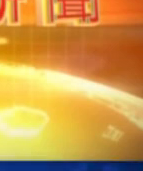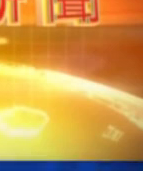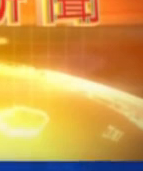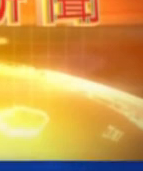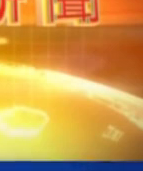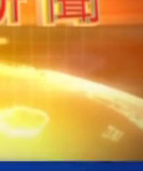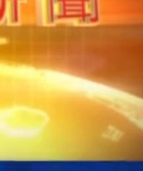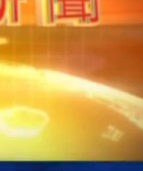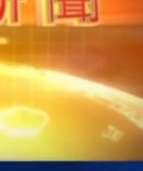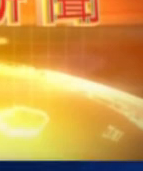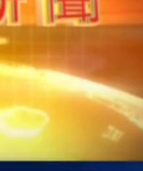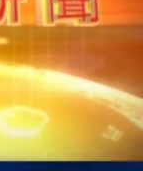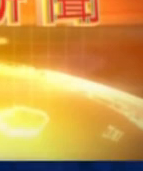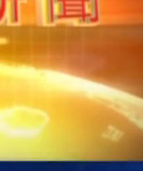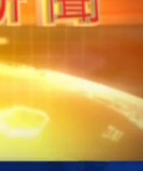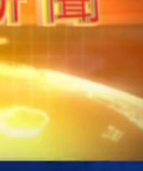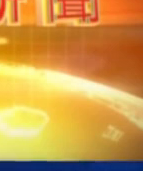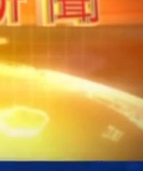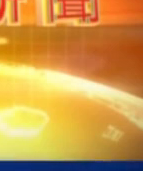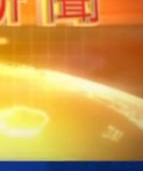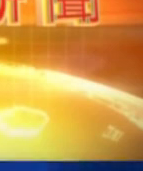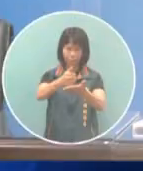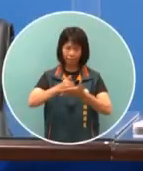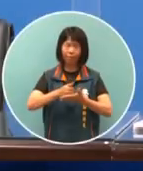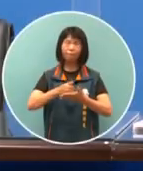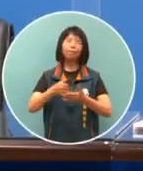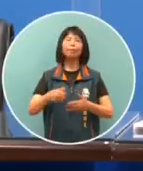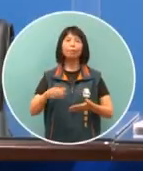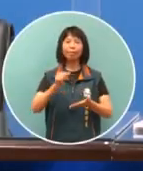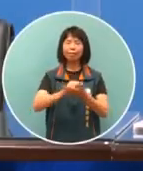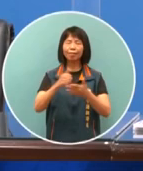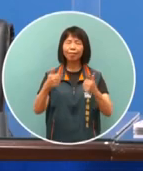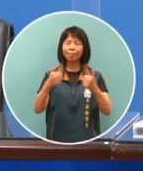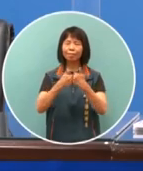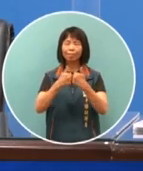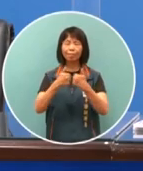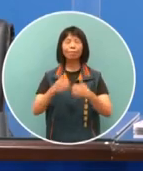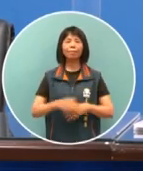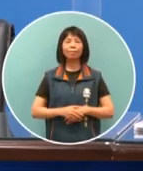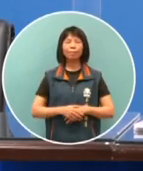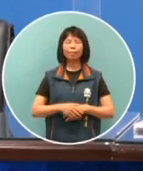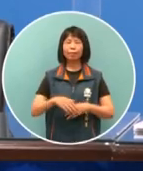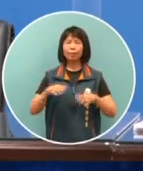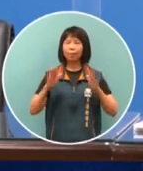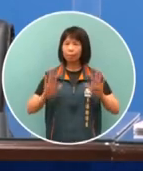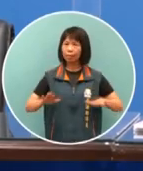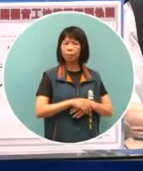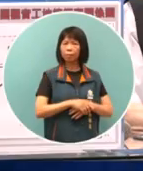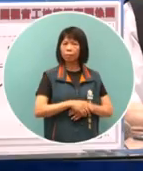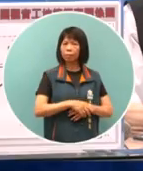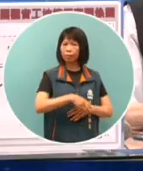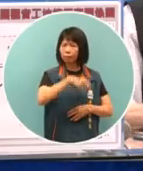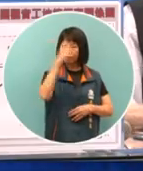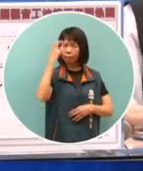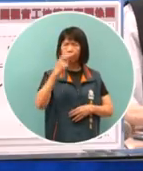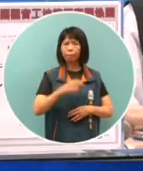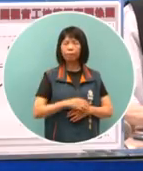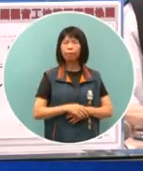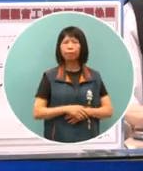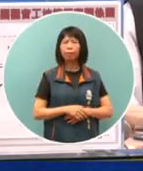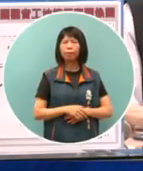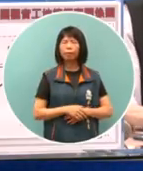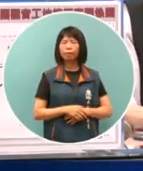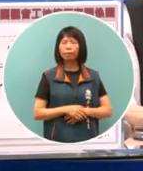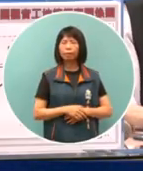你好，欢迎收看6月10号的大花莲地方新闻，我是萧佳慧。首先带你来关心花莲县终结了连五天的零确